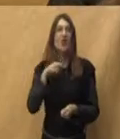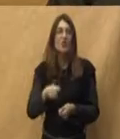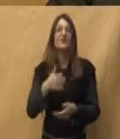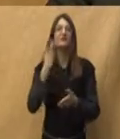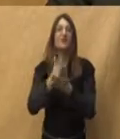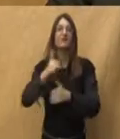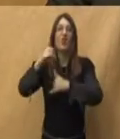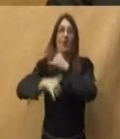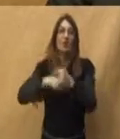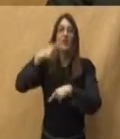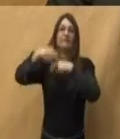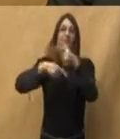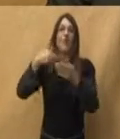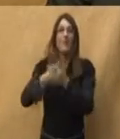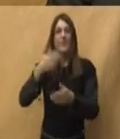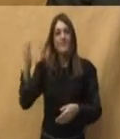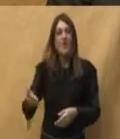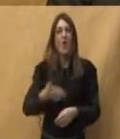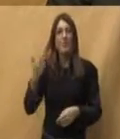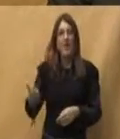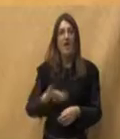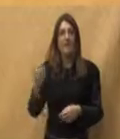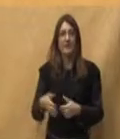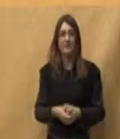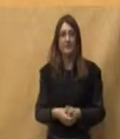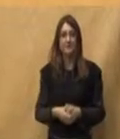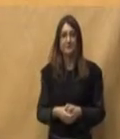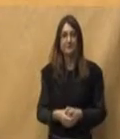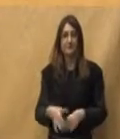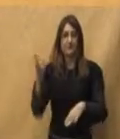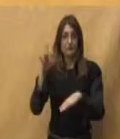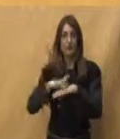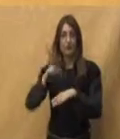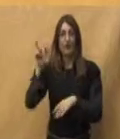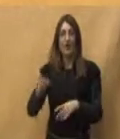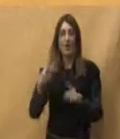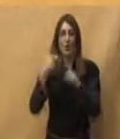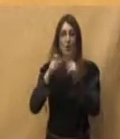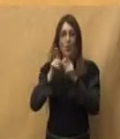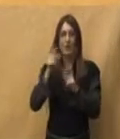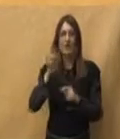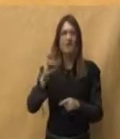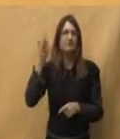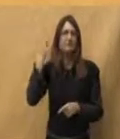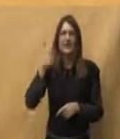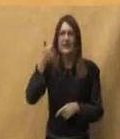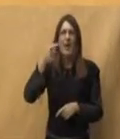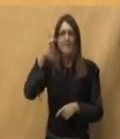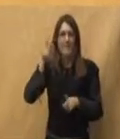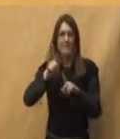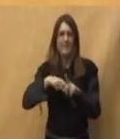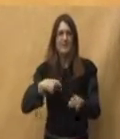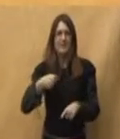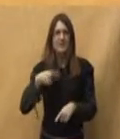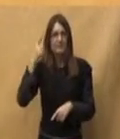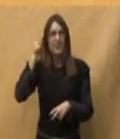u godinu stalno ponavlja. Dr. Kulijer, ja kad sam davno, pred mjesec i pol dana, zamislila da ćemo